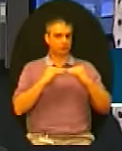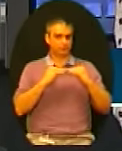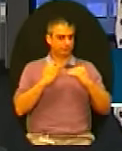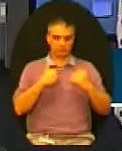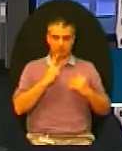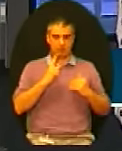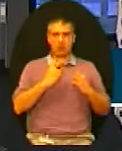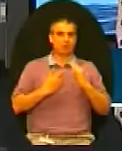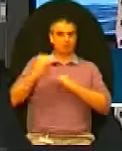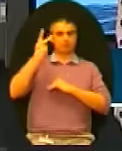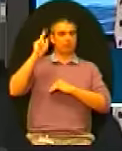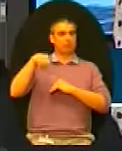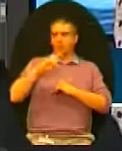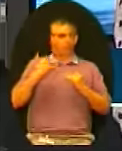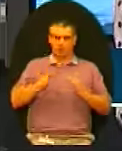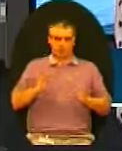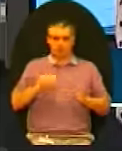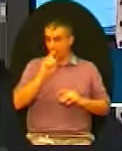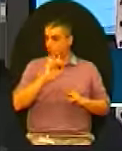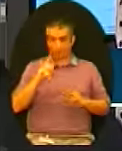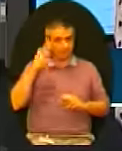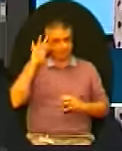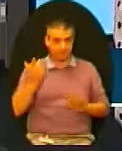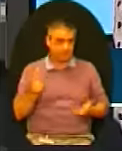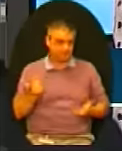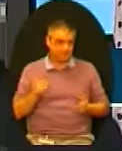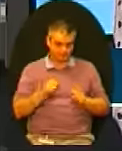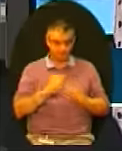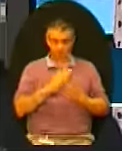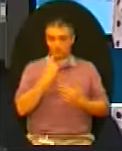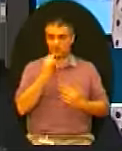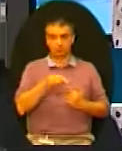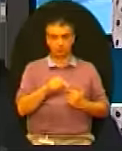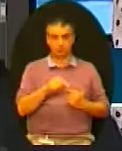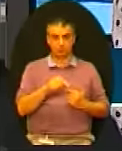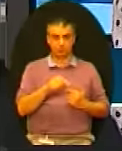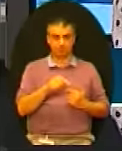לא מורם מעם, לא עכשיו, ואולי גם לא בעתיד, כמו שנאמר כאן.